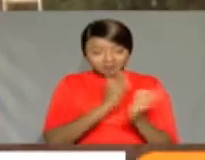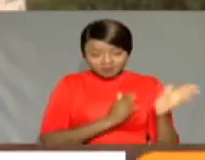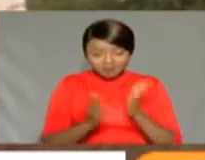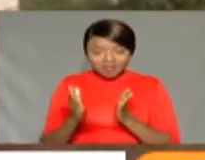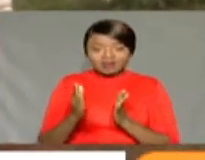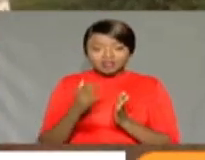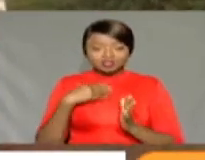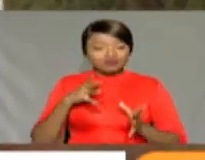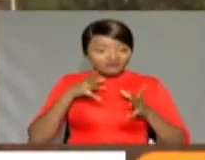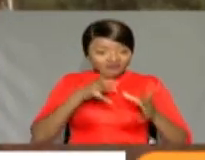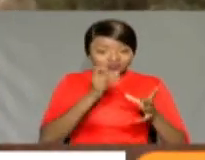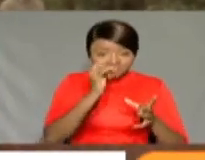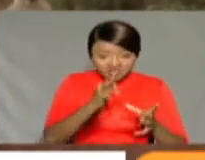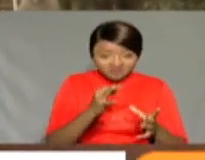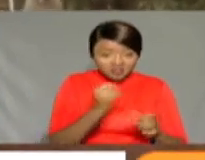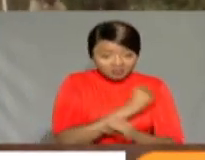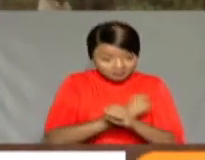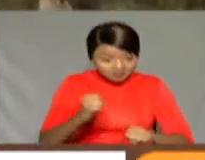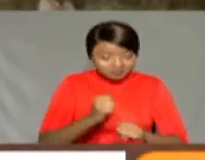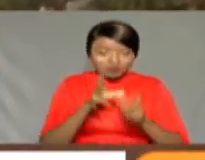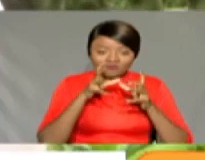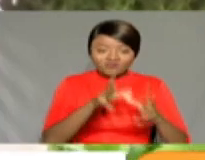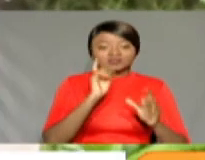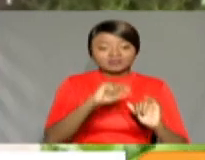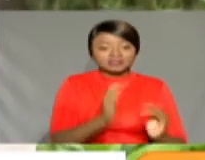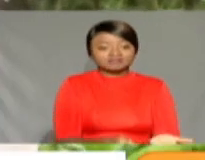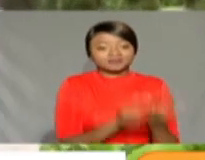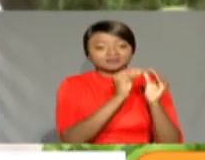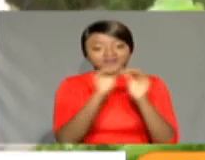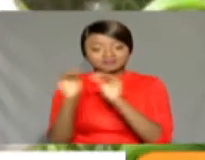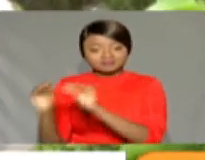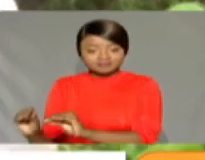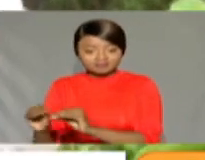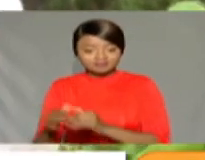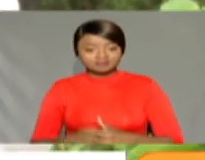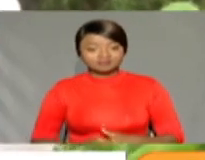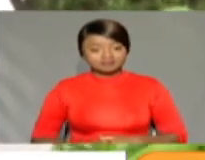nguvu wakati wowote kuanzia sasa kuwafurusha